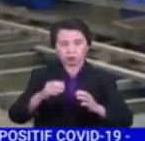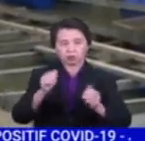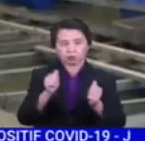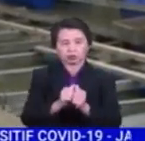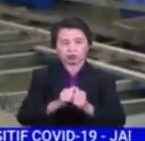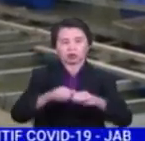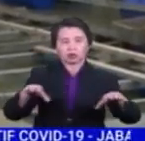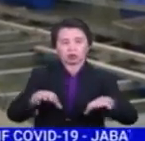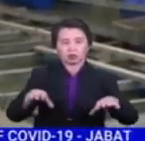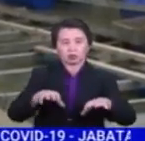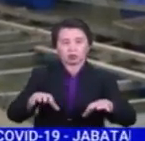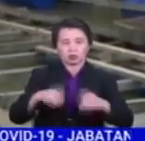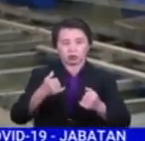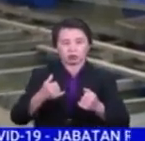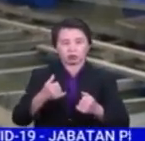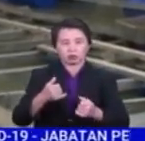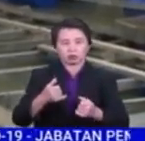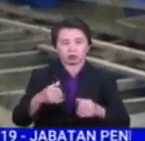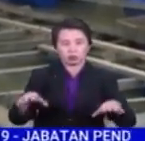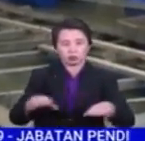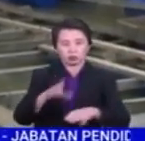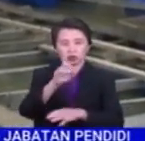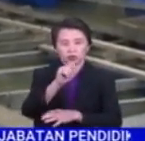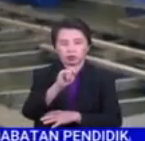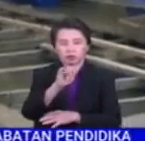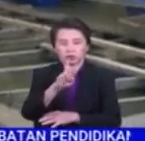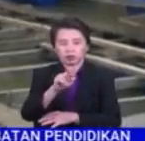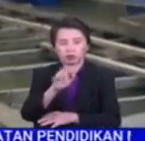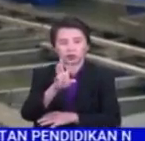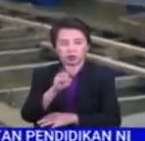dengan menjalankan ternakan tiram yang mampu